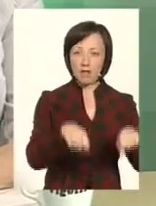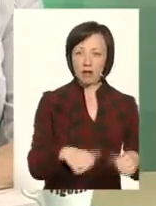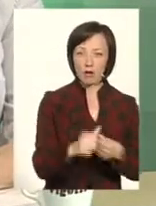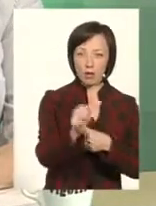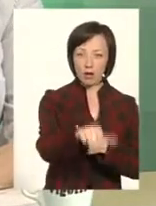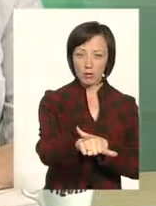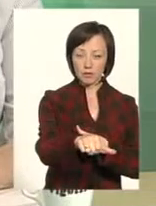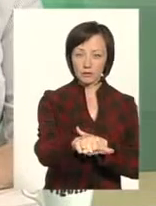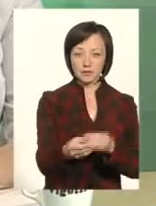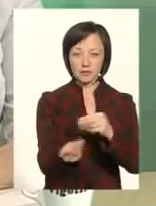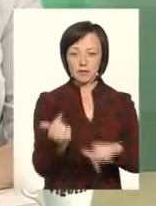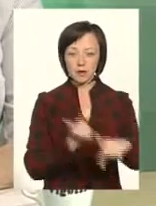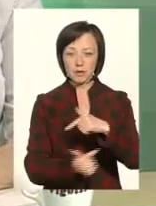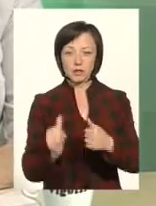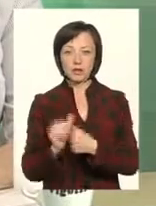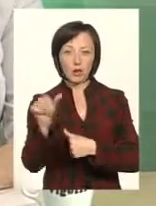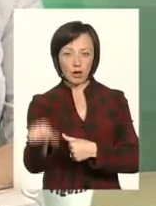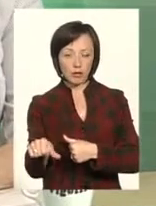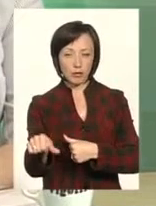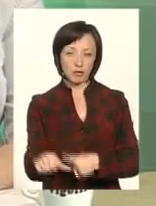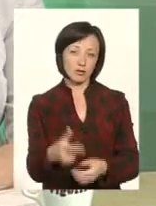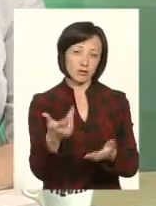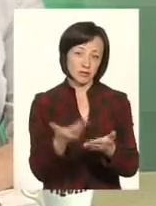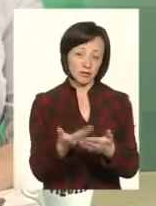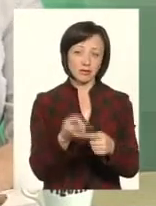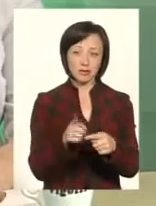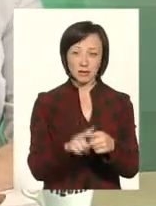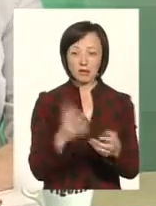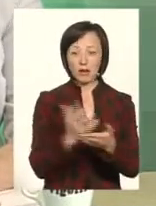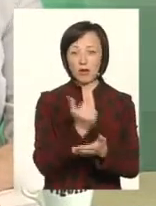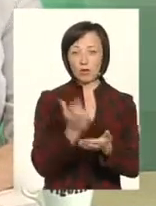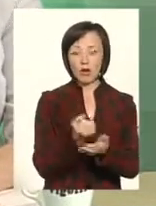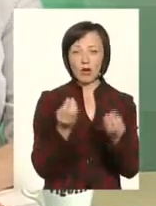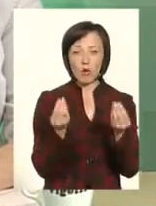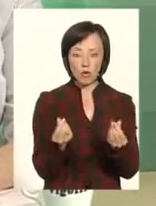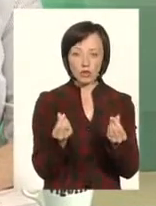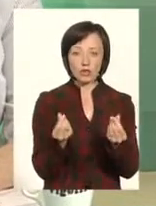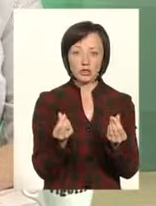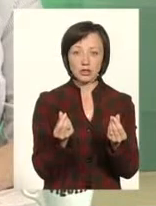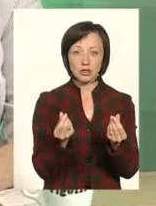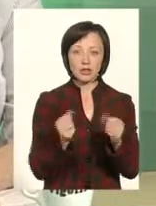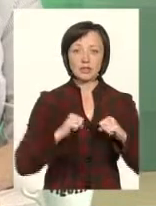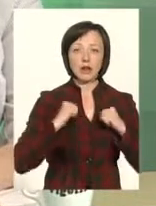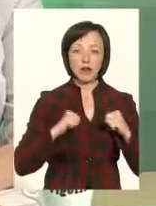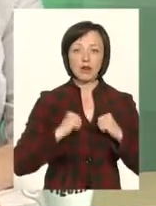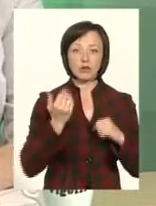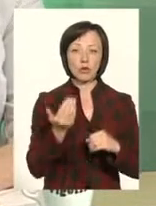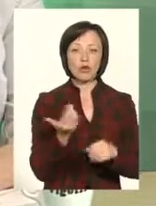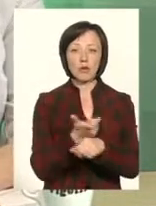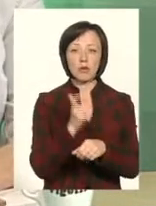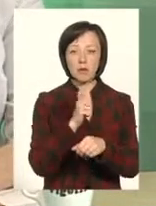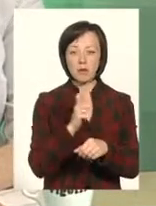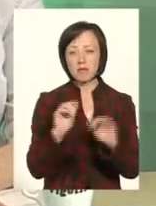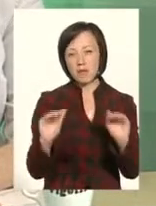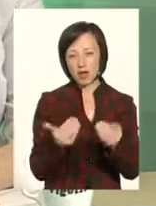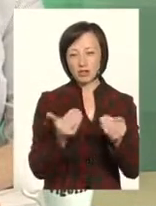окремо, бізнес окремо, він собі заробляє свої кошти, він старається, щоб його менше бачили,